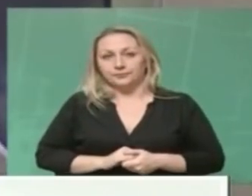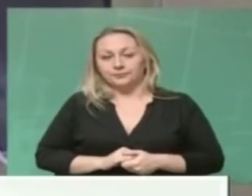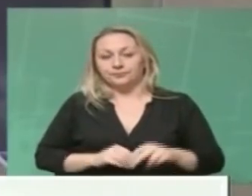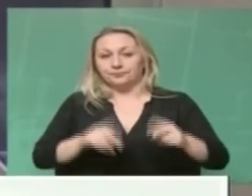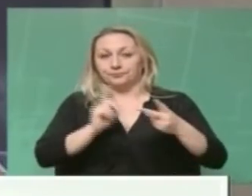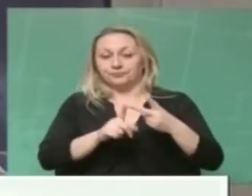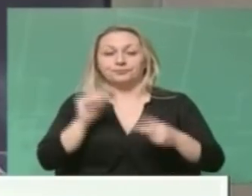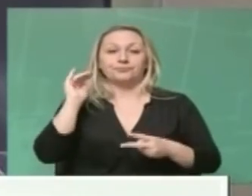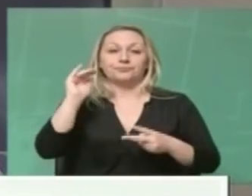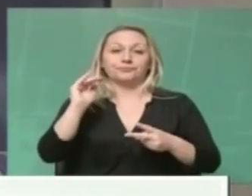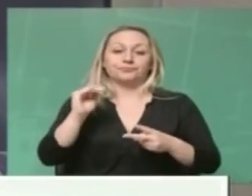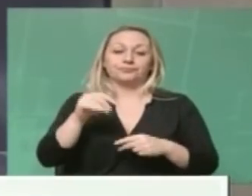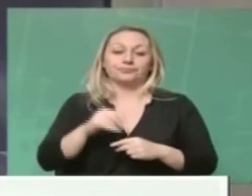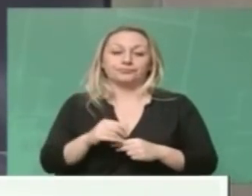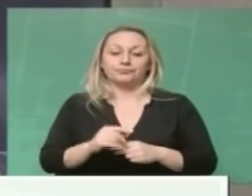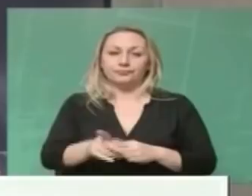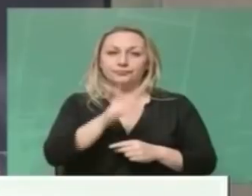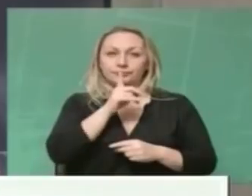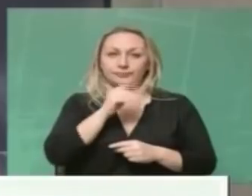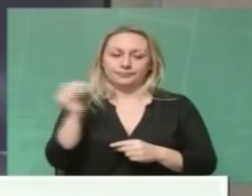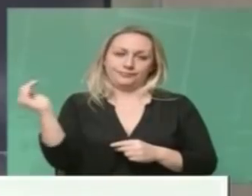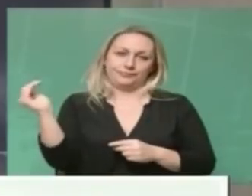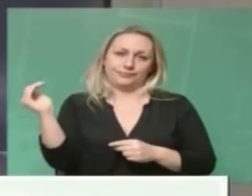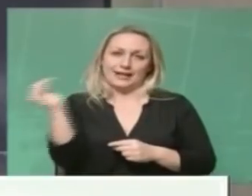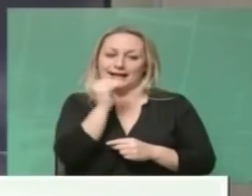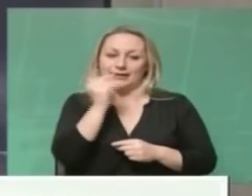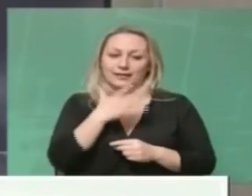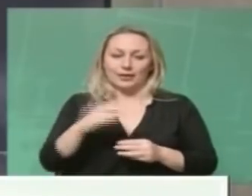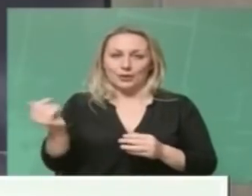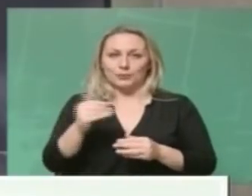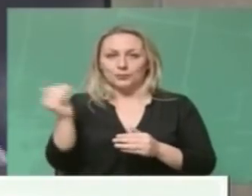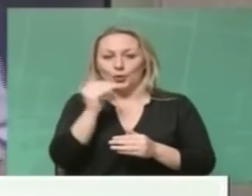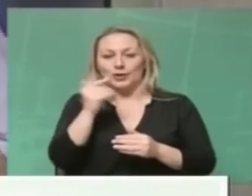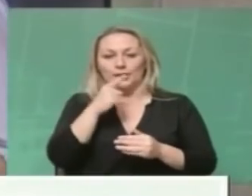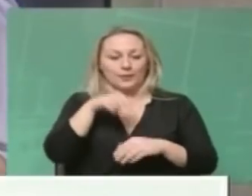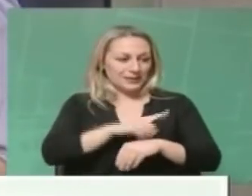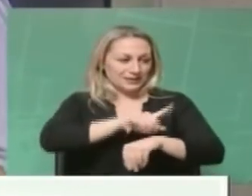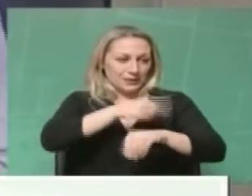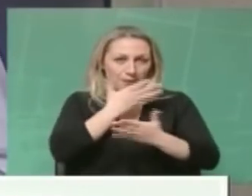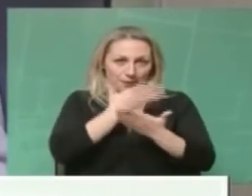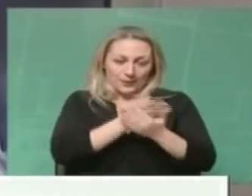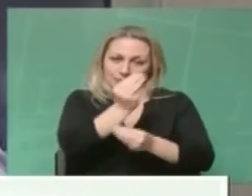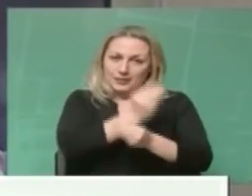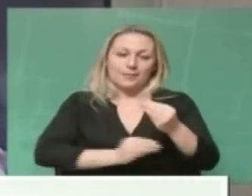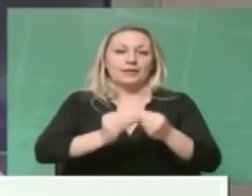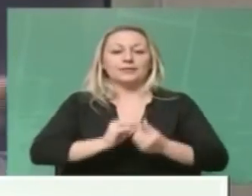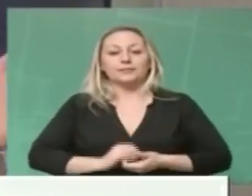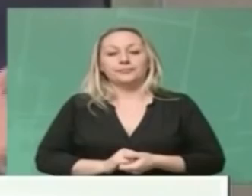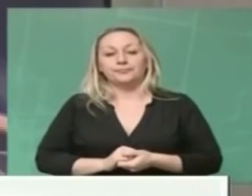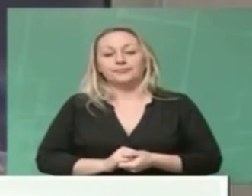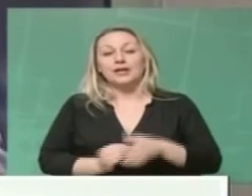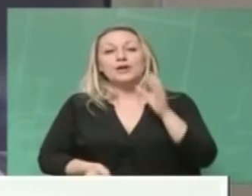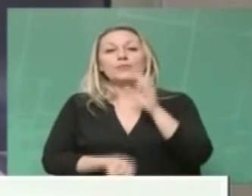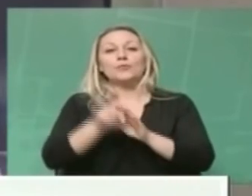Δεύτερο ερώτημα, επίσης επίγον και προσπαθώντας να τρέξω και ολοκληρώνω πράγματι, κυρία Πρόεδρε. Νέο